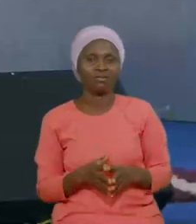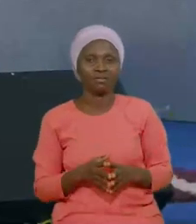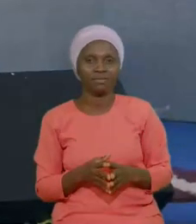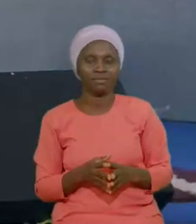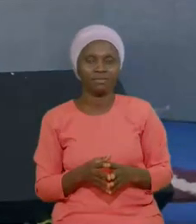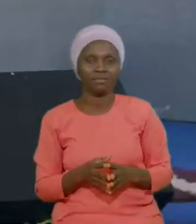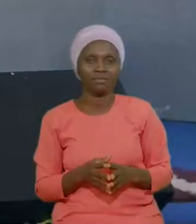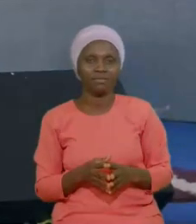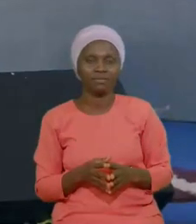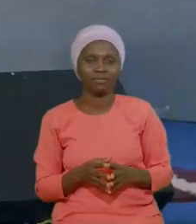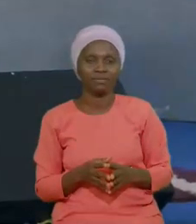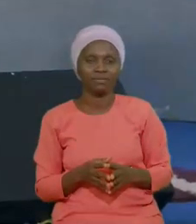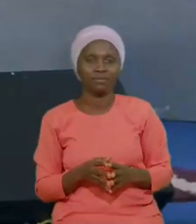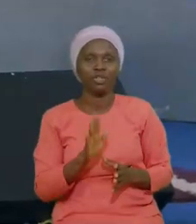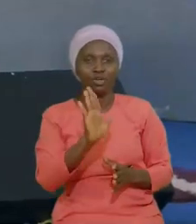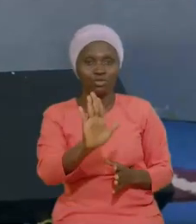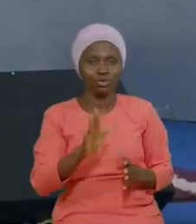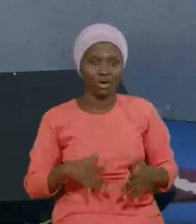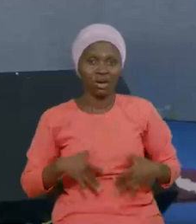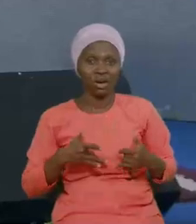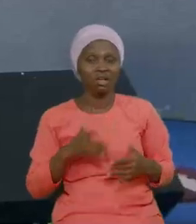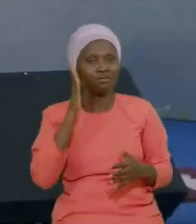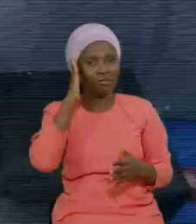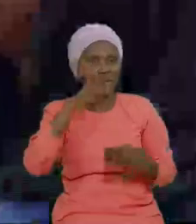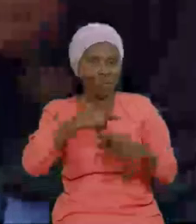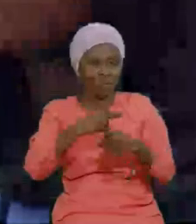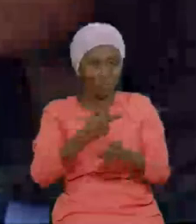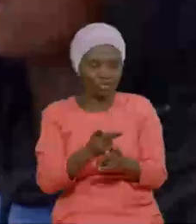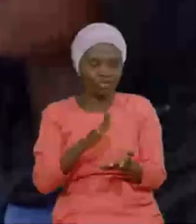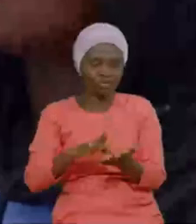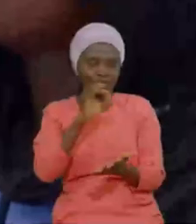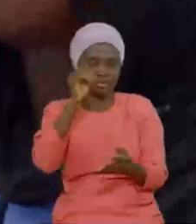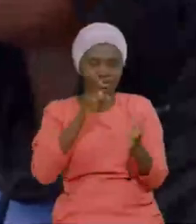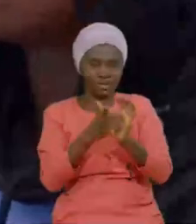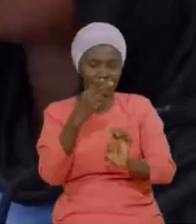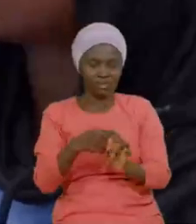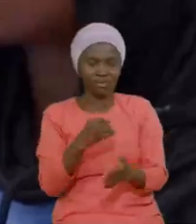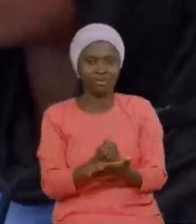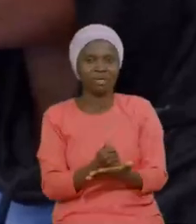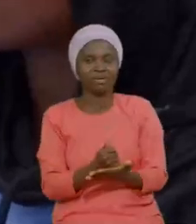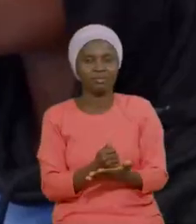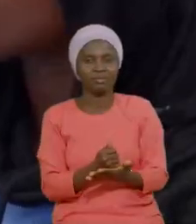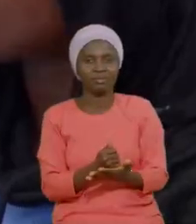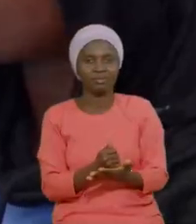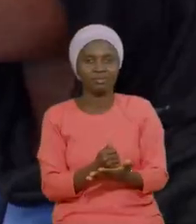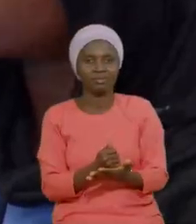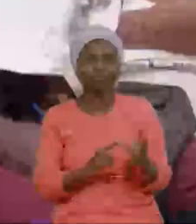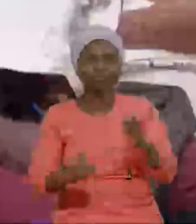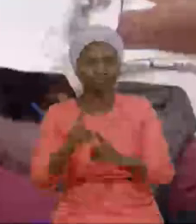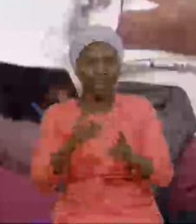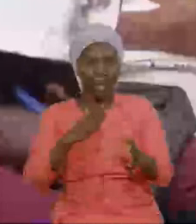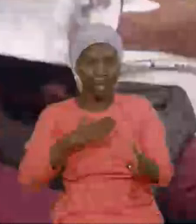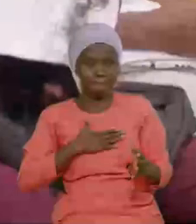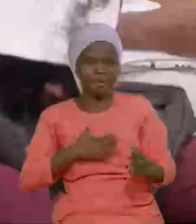la réponse de Christ à toutes vos questions. Votre vie produira la